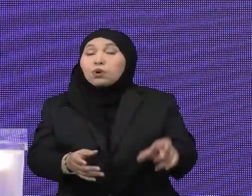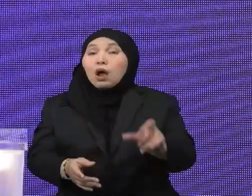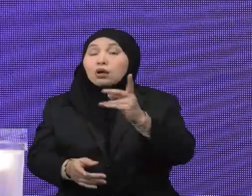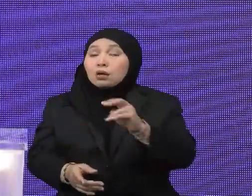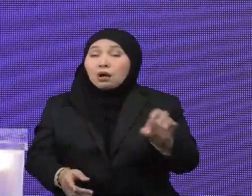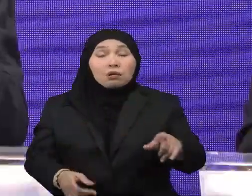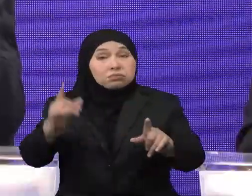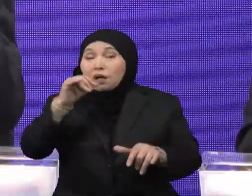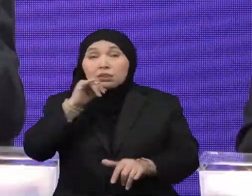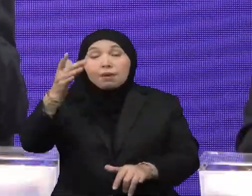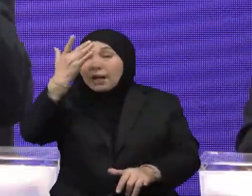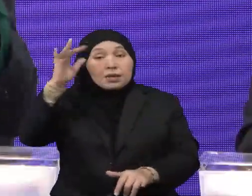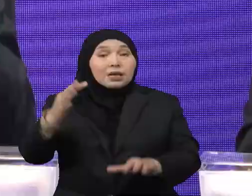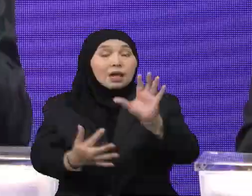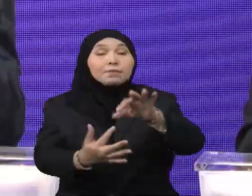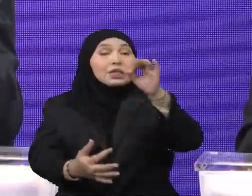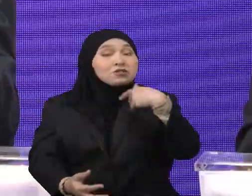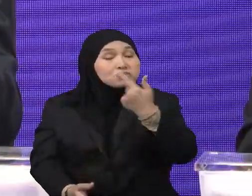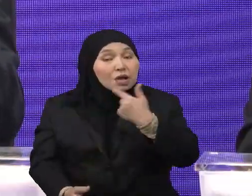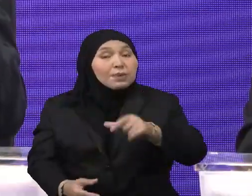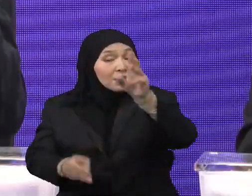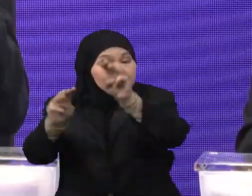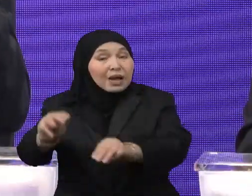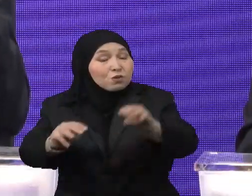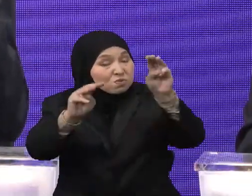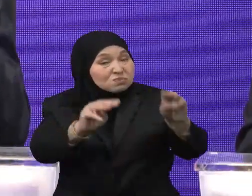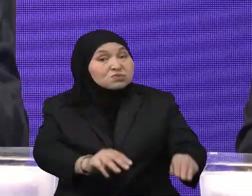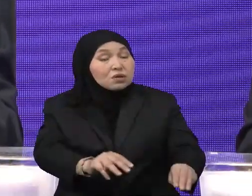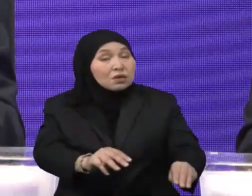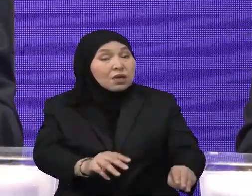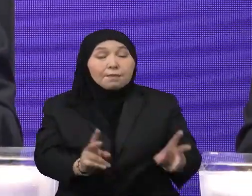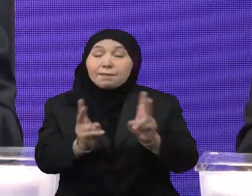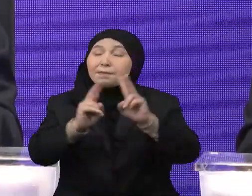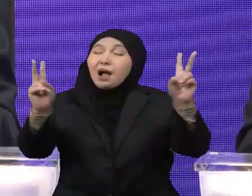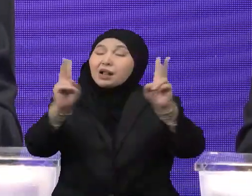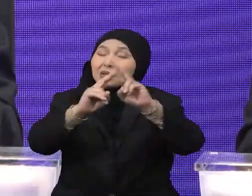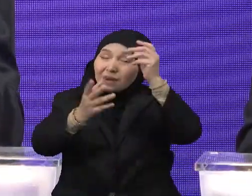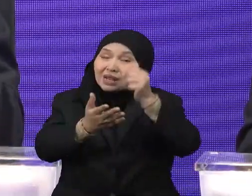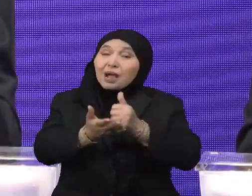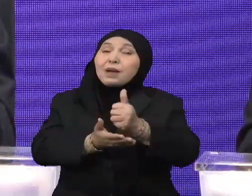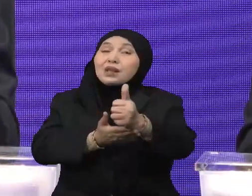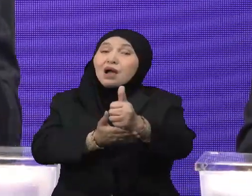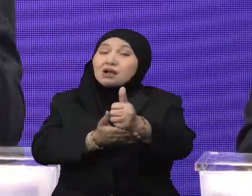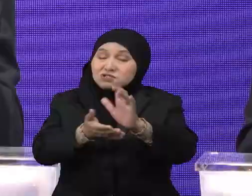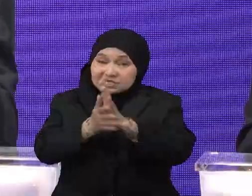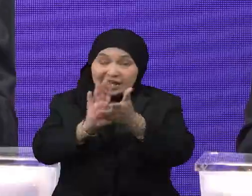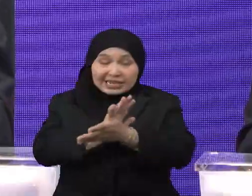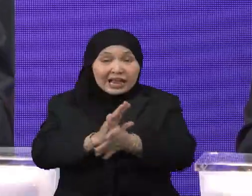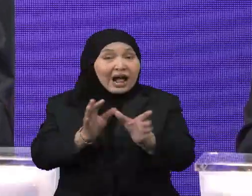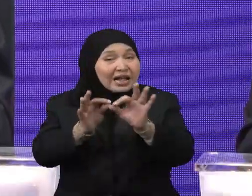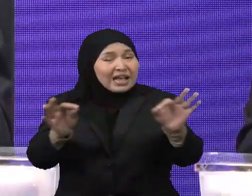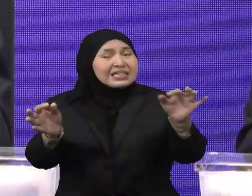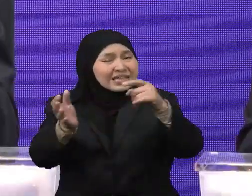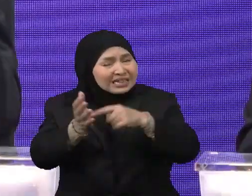tidak berarti yang paling amanah jadi aja nih